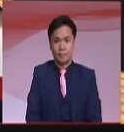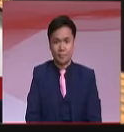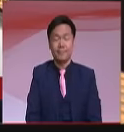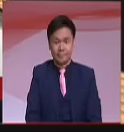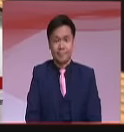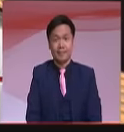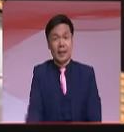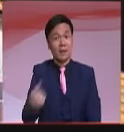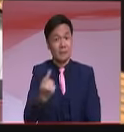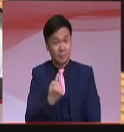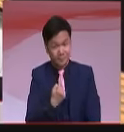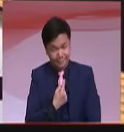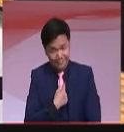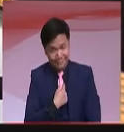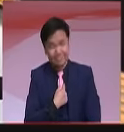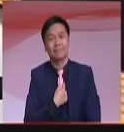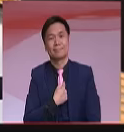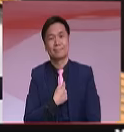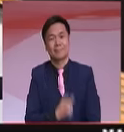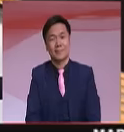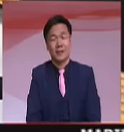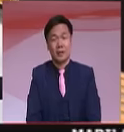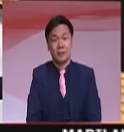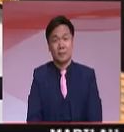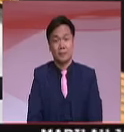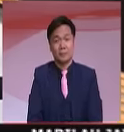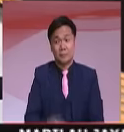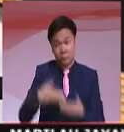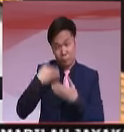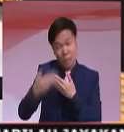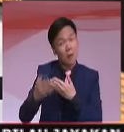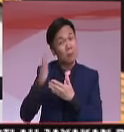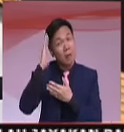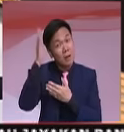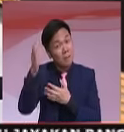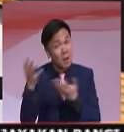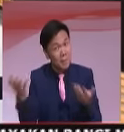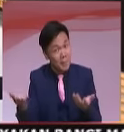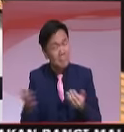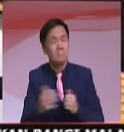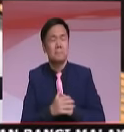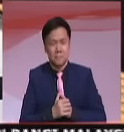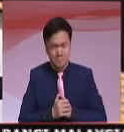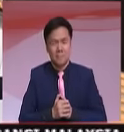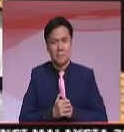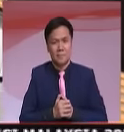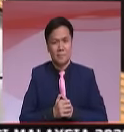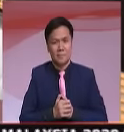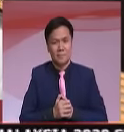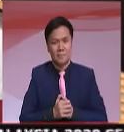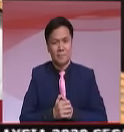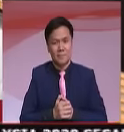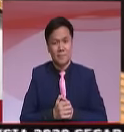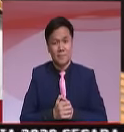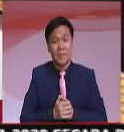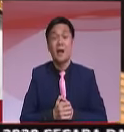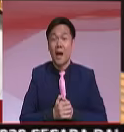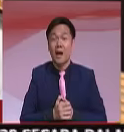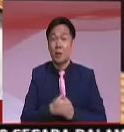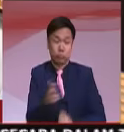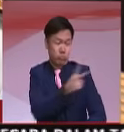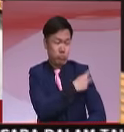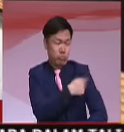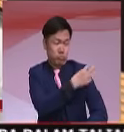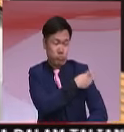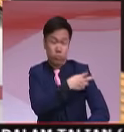Hai tayo ingin sekali kode next hijau ada lagi Eh apa nih calon-calon